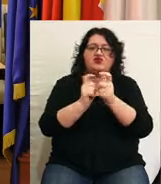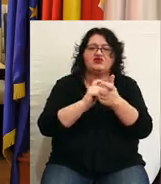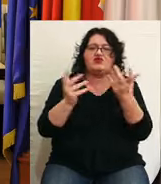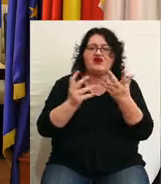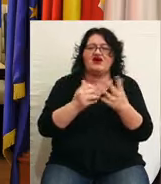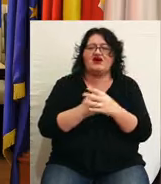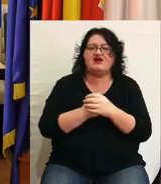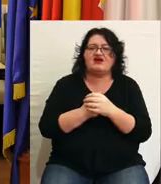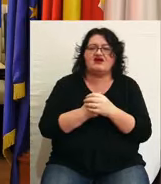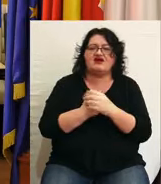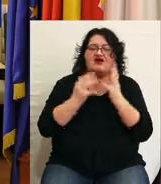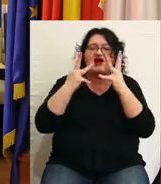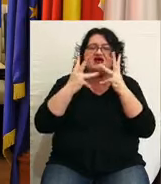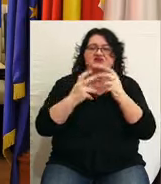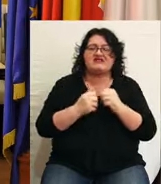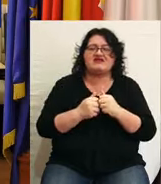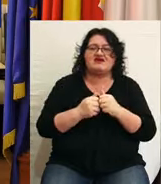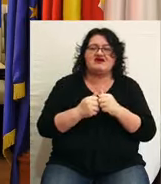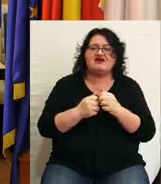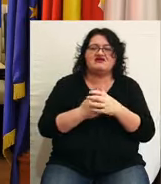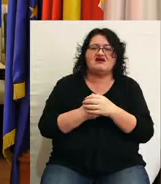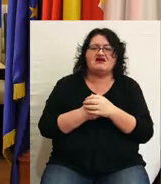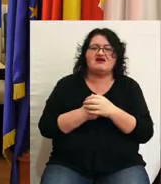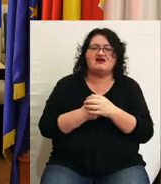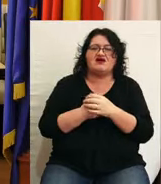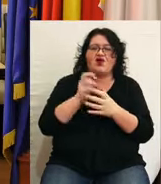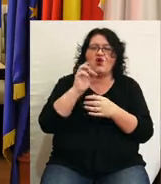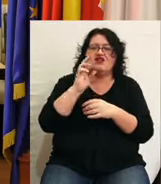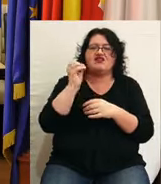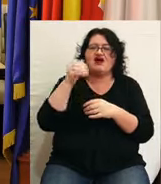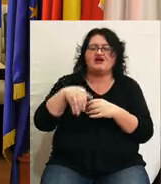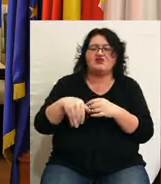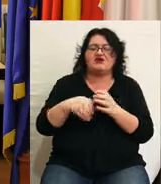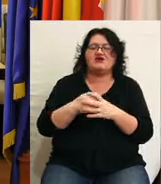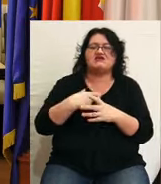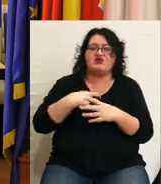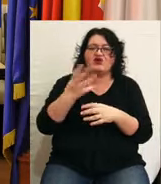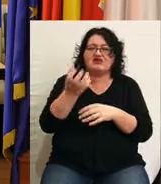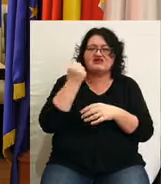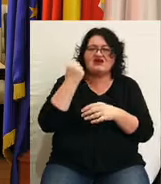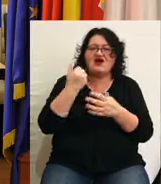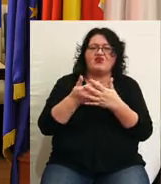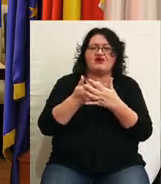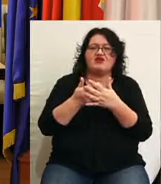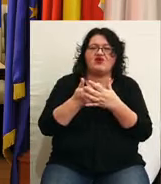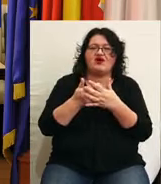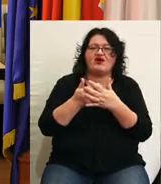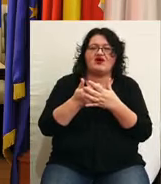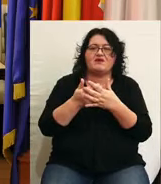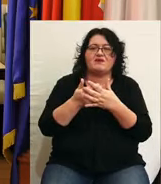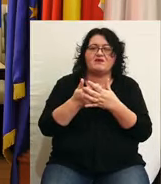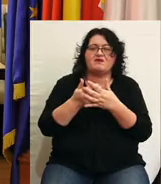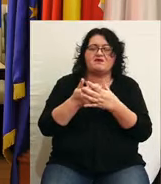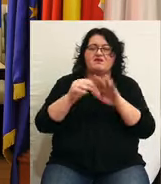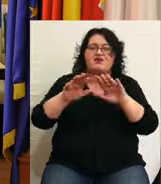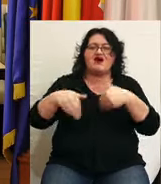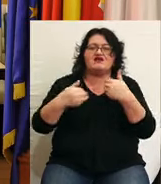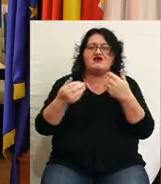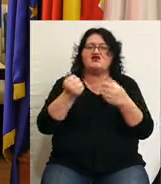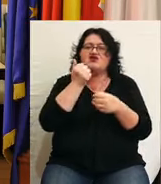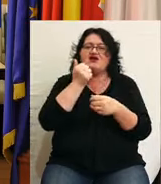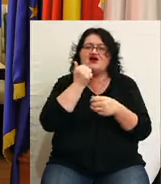care administrația sau Coltermul, nu știu, să-l facă pentru a se trece iarna și pentru